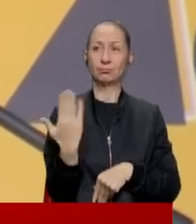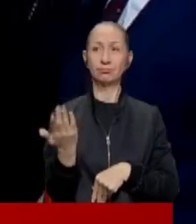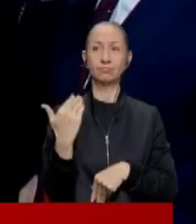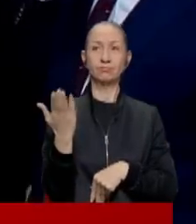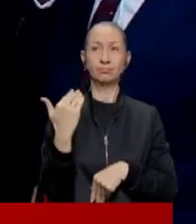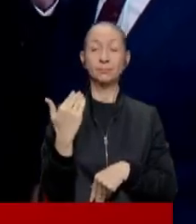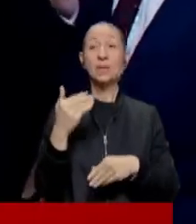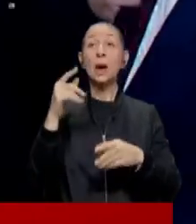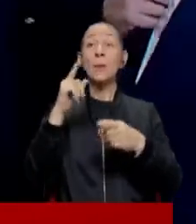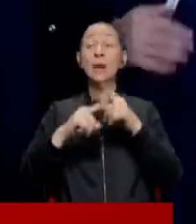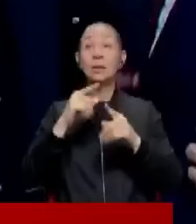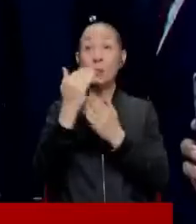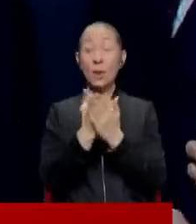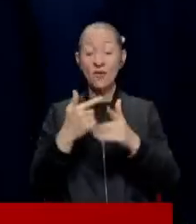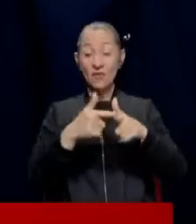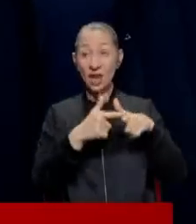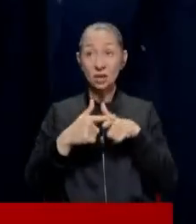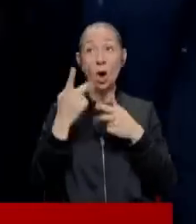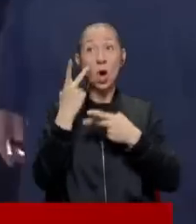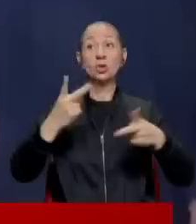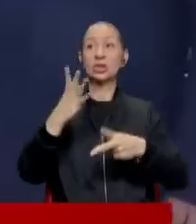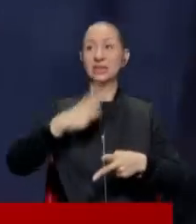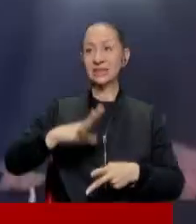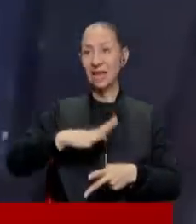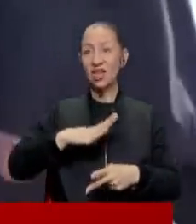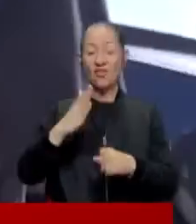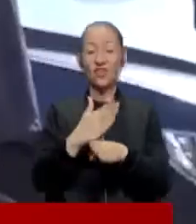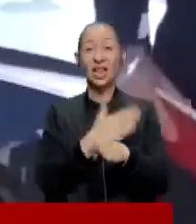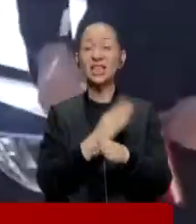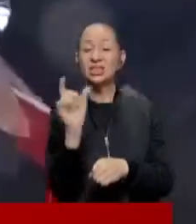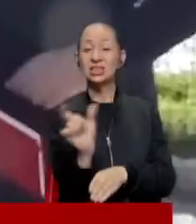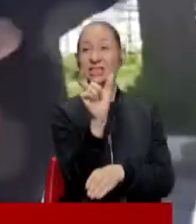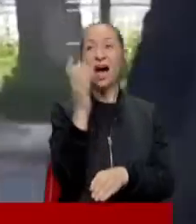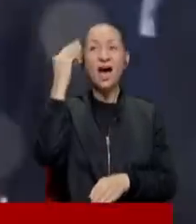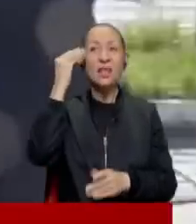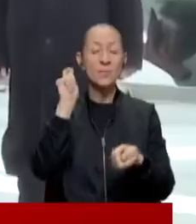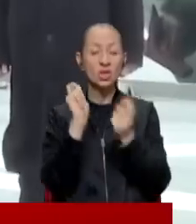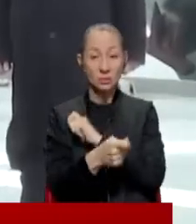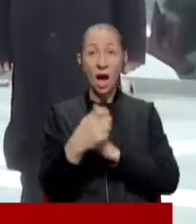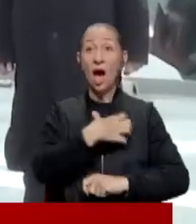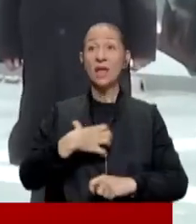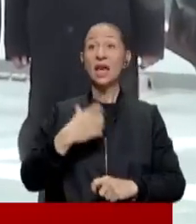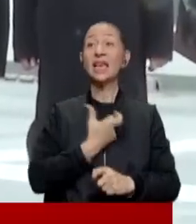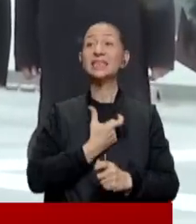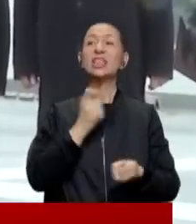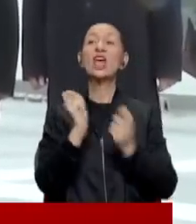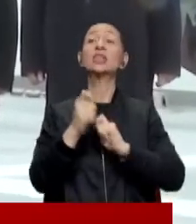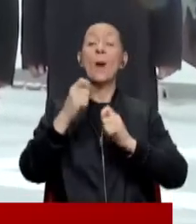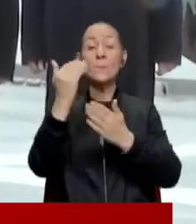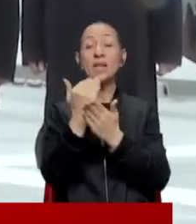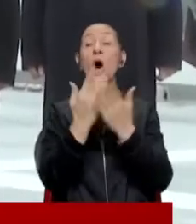versinler Parti programında Federasyon ve özerklik isteyen vatandaşlık tanımı değişmeli anayasanın değiştirilemez maddesi